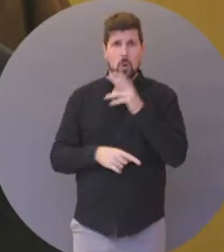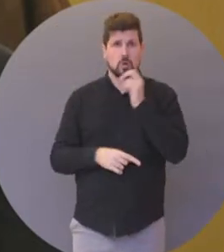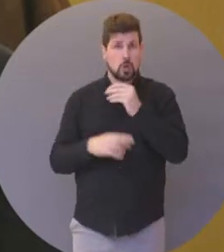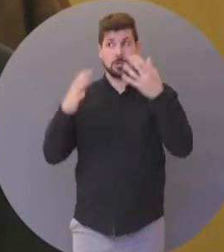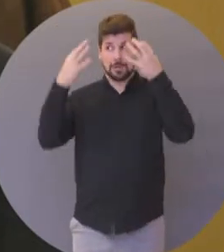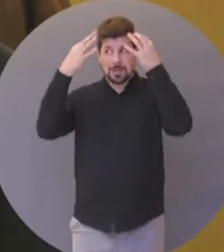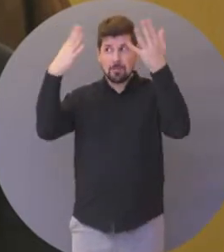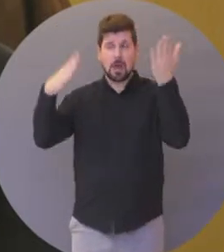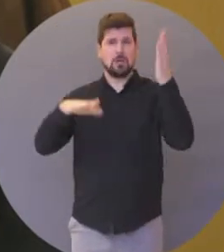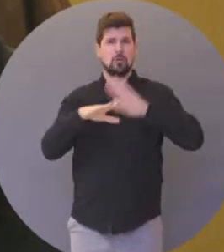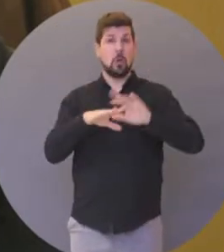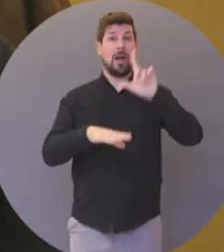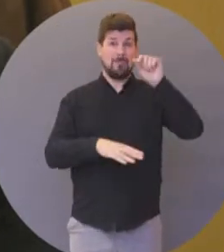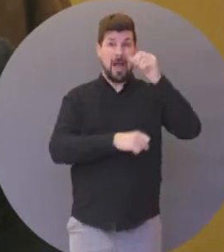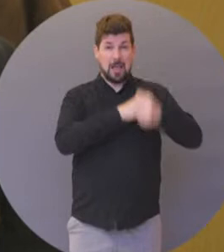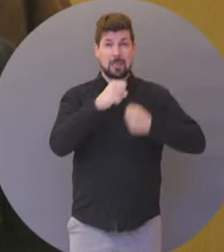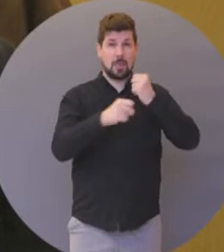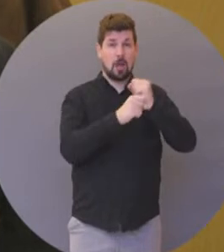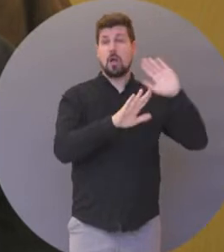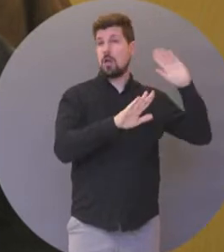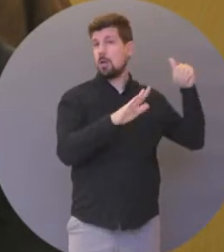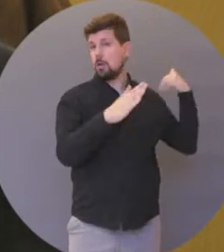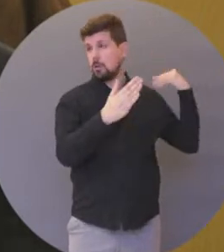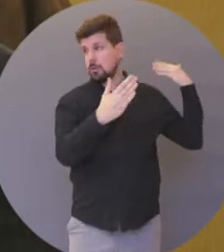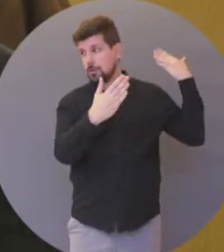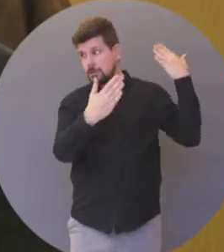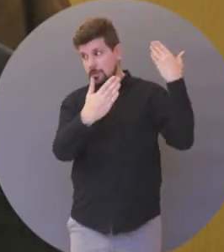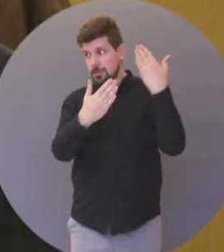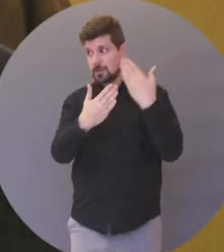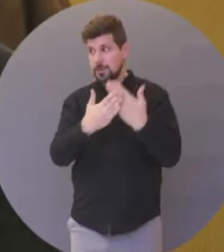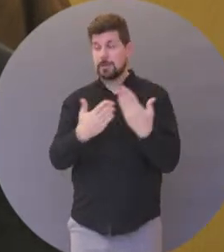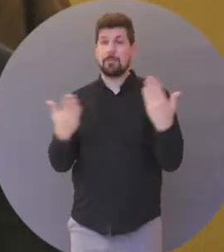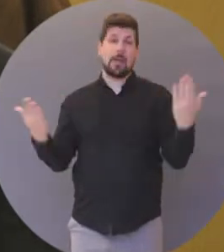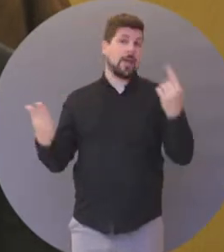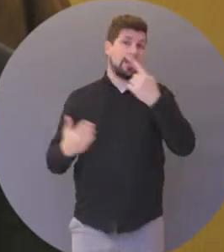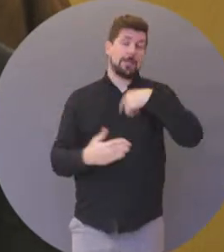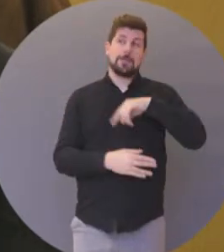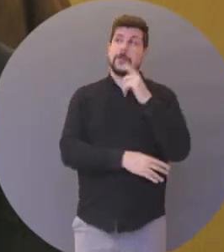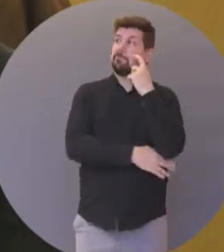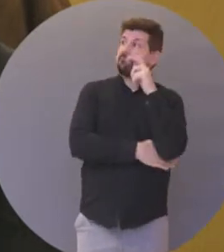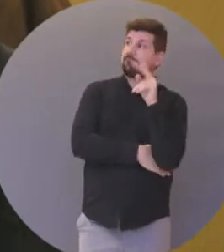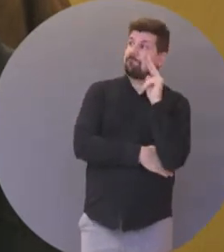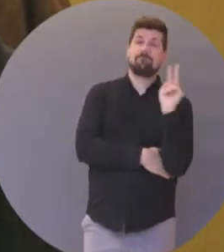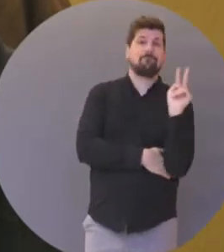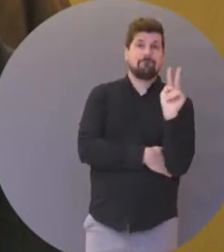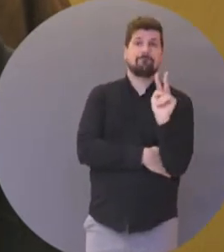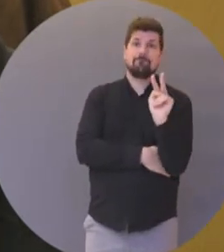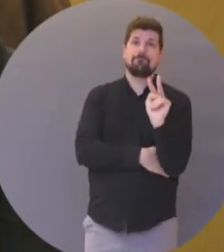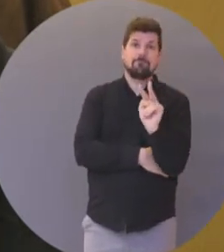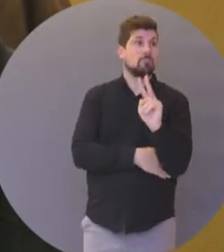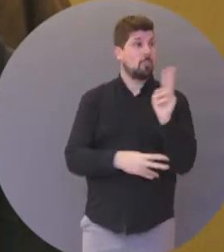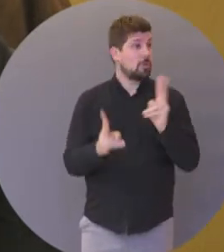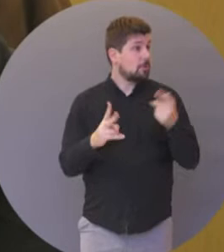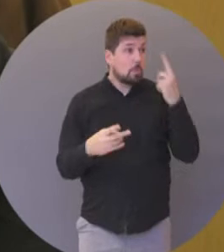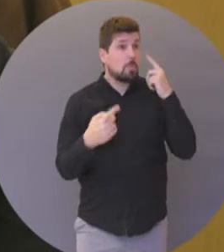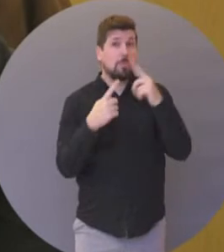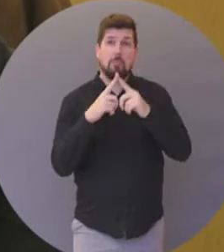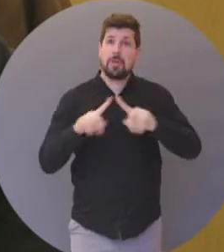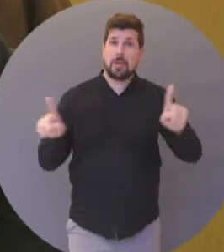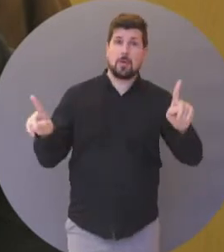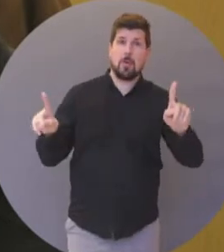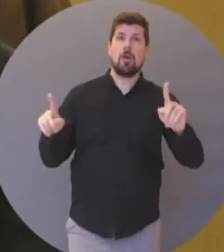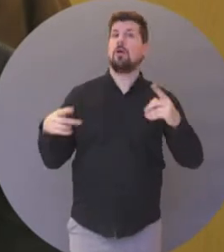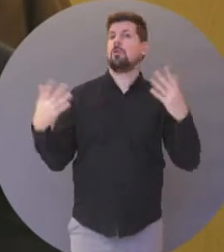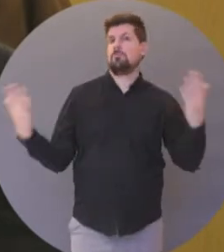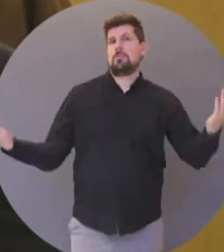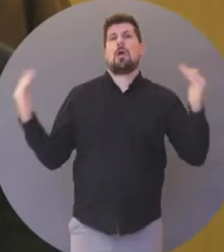ans force est de constater mais peut-être allez-vous me prouver tous et toutes le contraire on a quand même